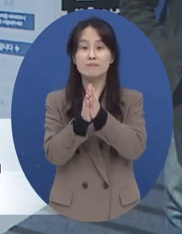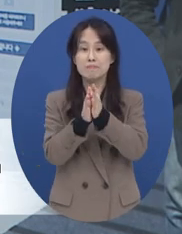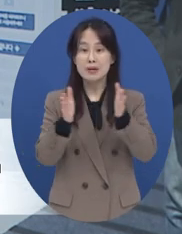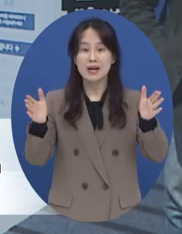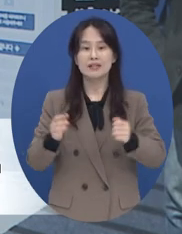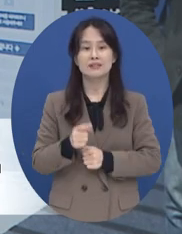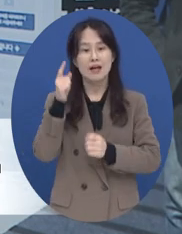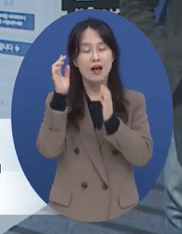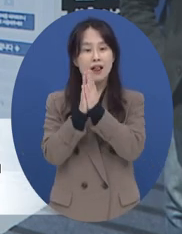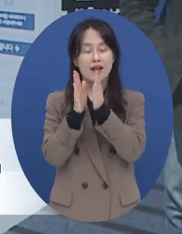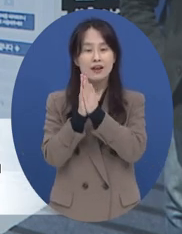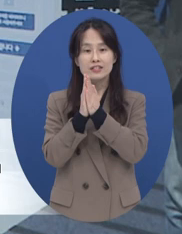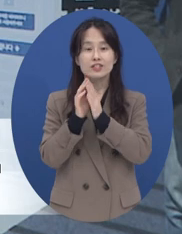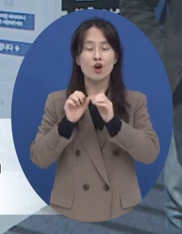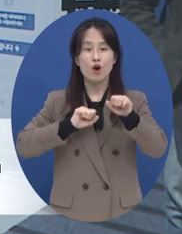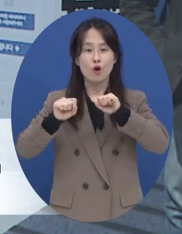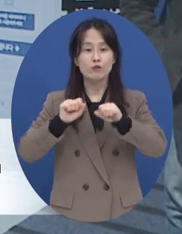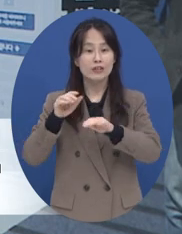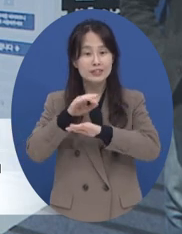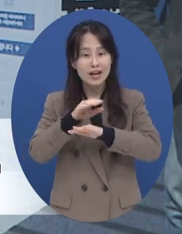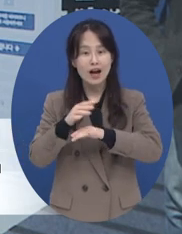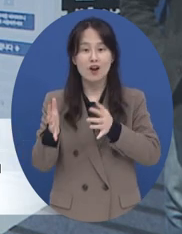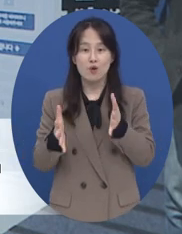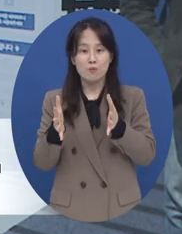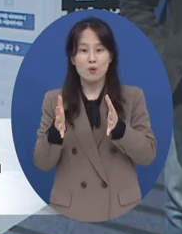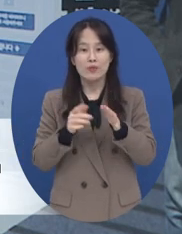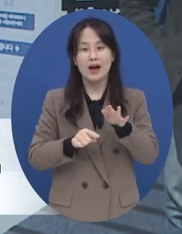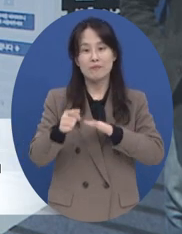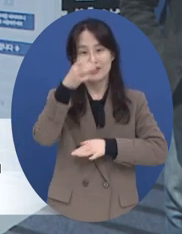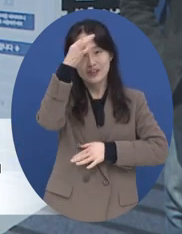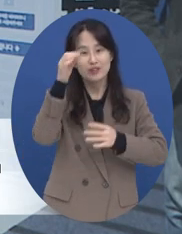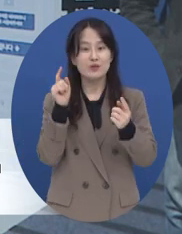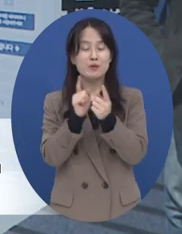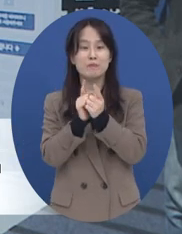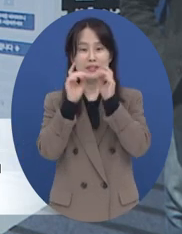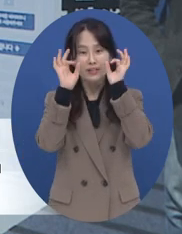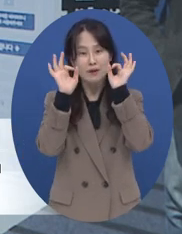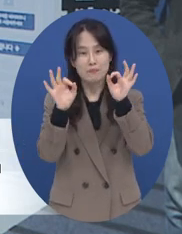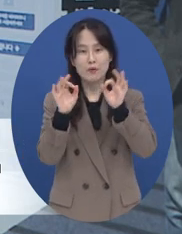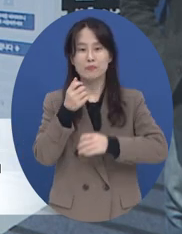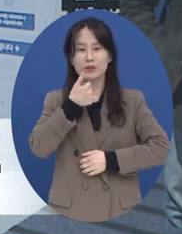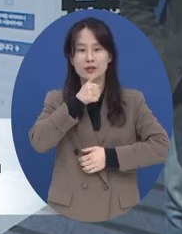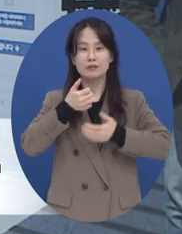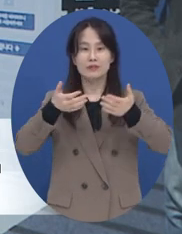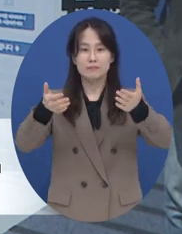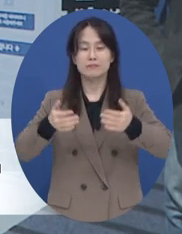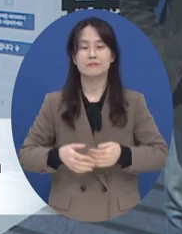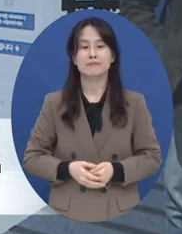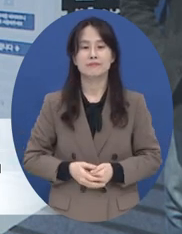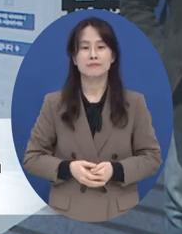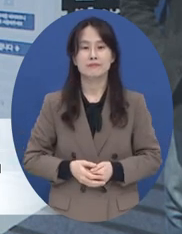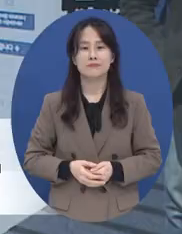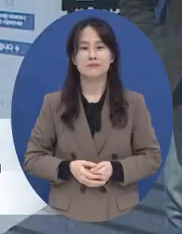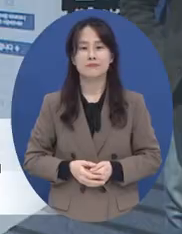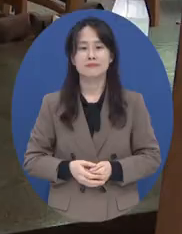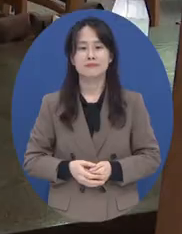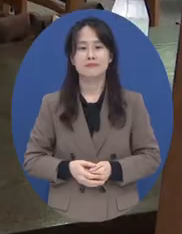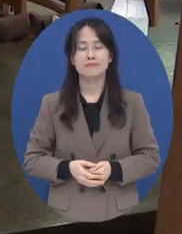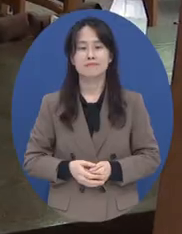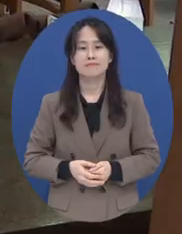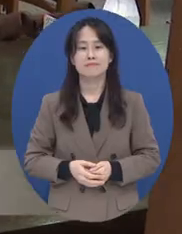올렸습니다. 자율주행 차부터 로봇까지 첨단 기술들을 만나보는 현장, 구영슬 기자가 취재했습니다.